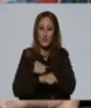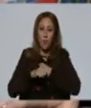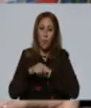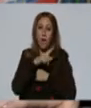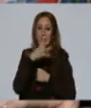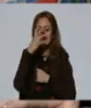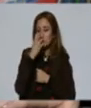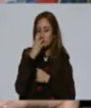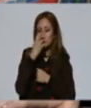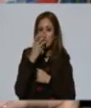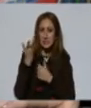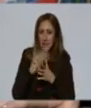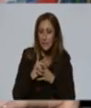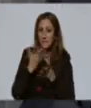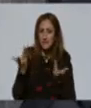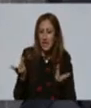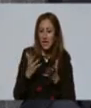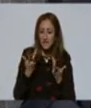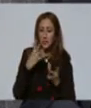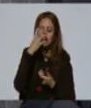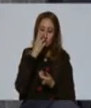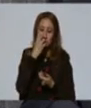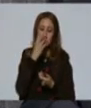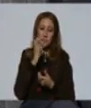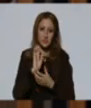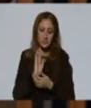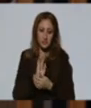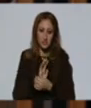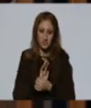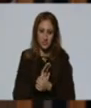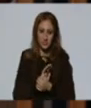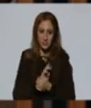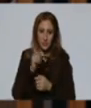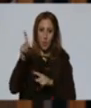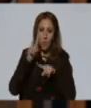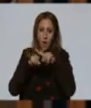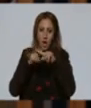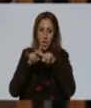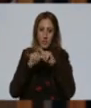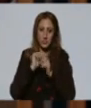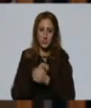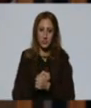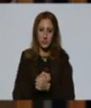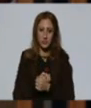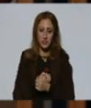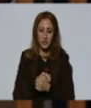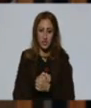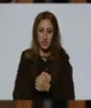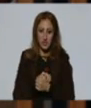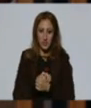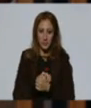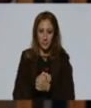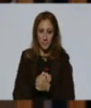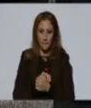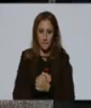ما بقولش يعني ببقى مستنيه يكتشف او يحس انه انا دي حاجه كانت مضايقاني يعني ايه بس احنا عكس بعض في الحته